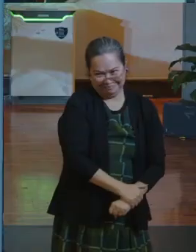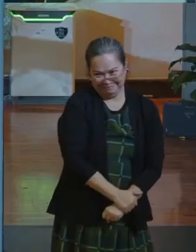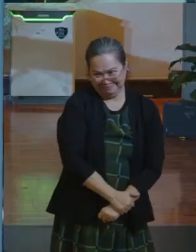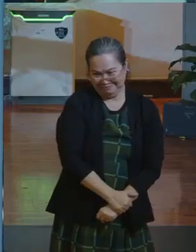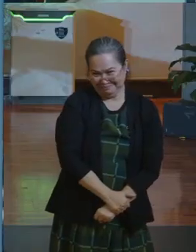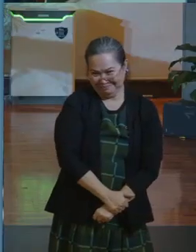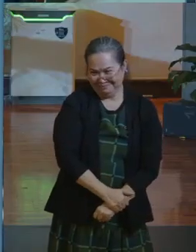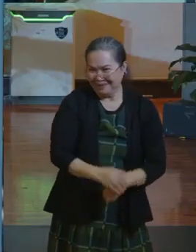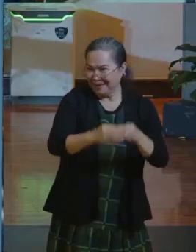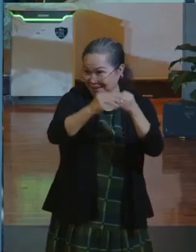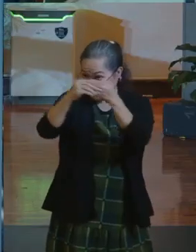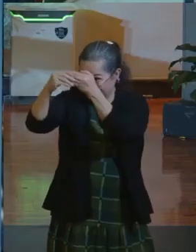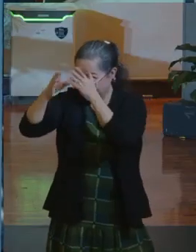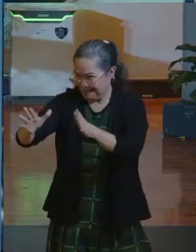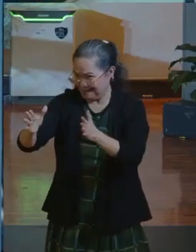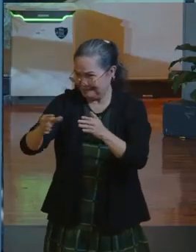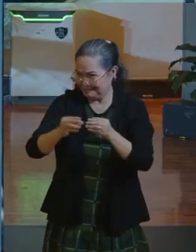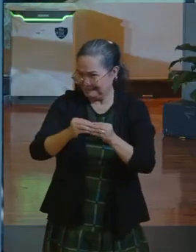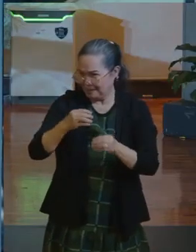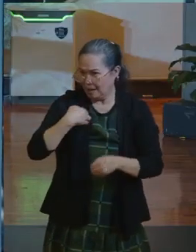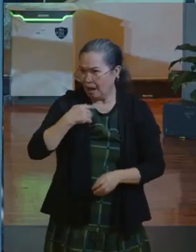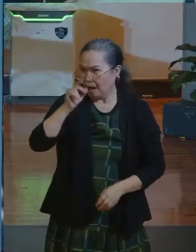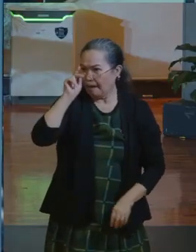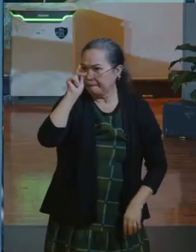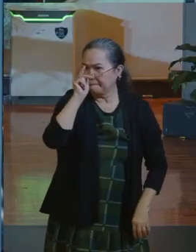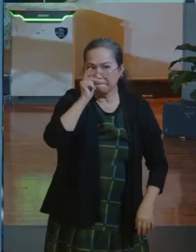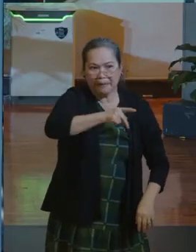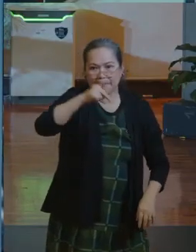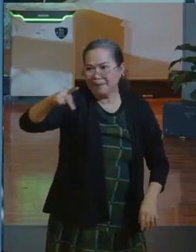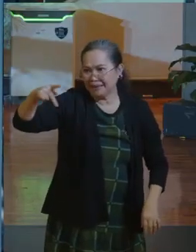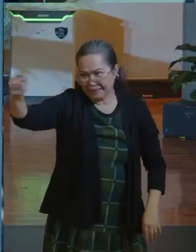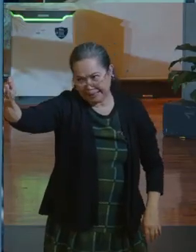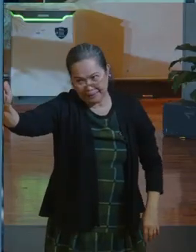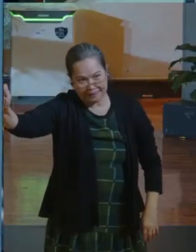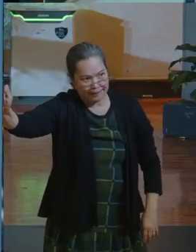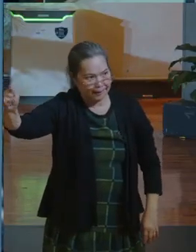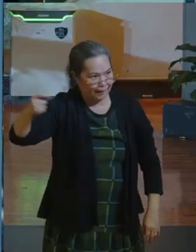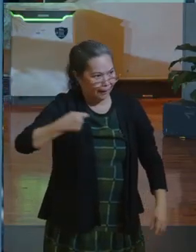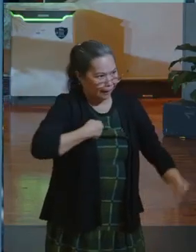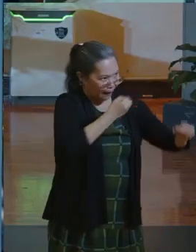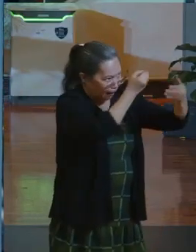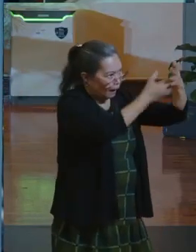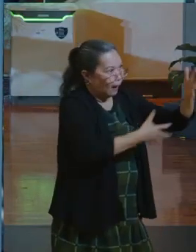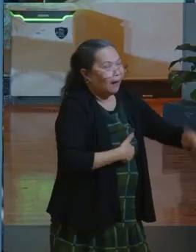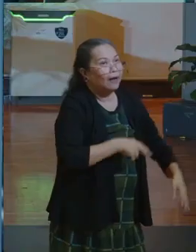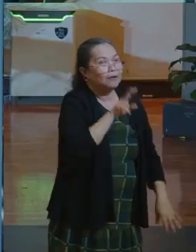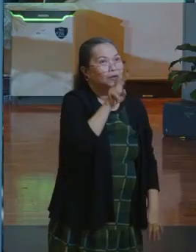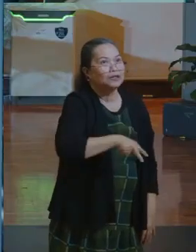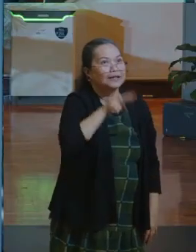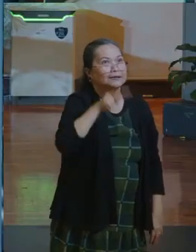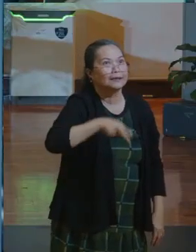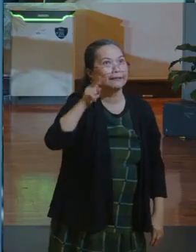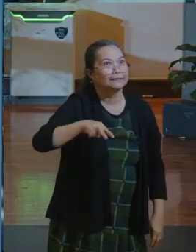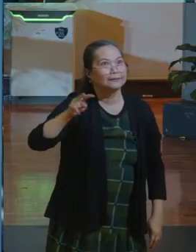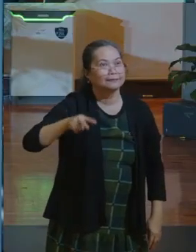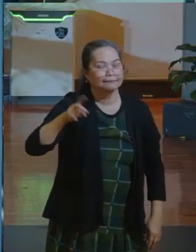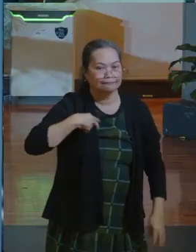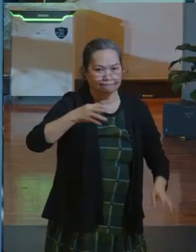Merong leader's guide, merong PowerPoint, meron lang script, pabasahin mo na lang.